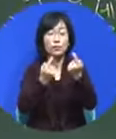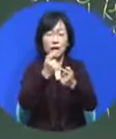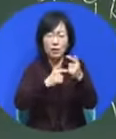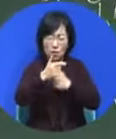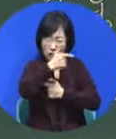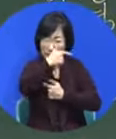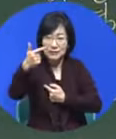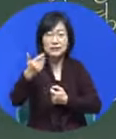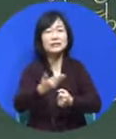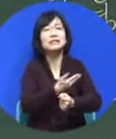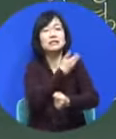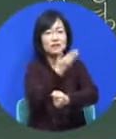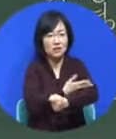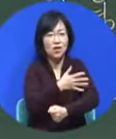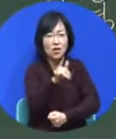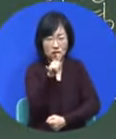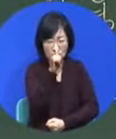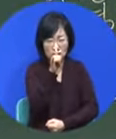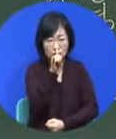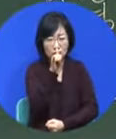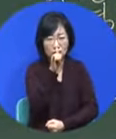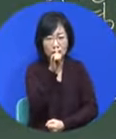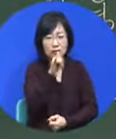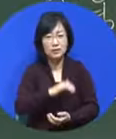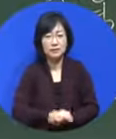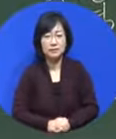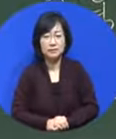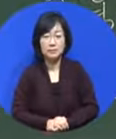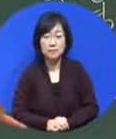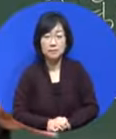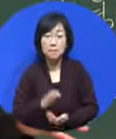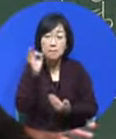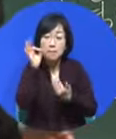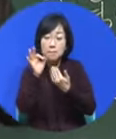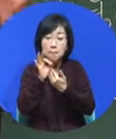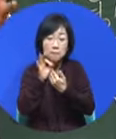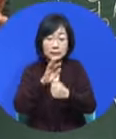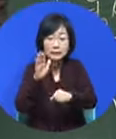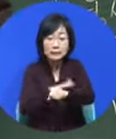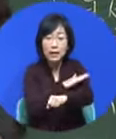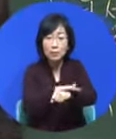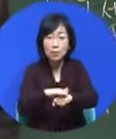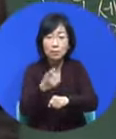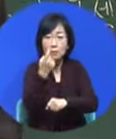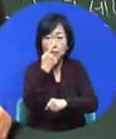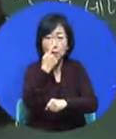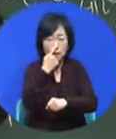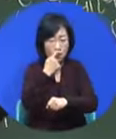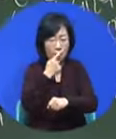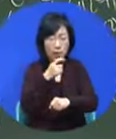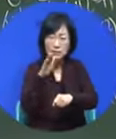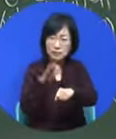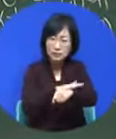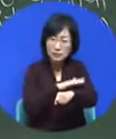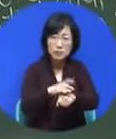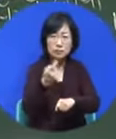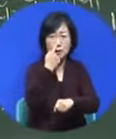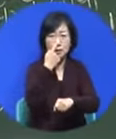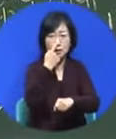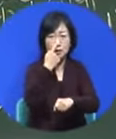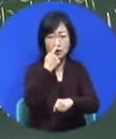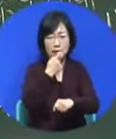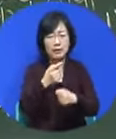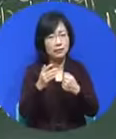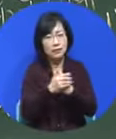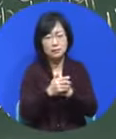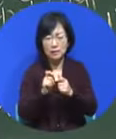그어요 그래가지고 우리가 잘못 가르치고 배웠기 때문에 많은 목사님들이나 많은 사람들이요이 돈